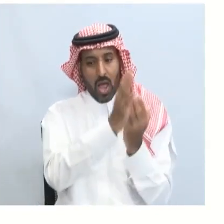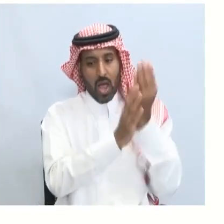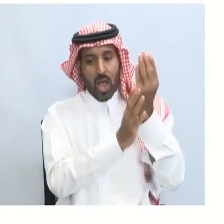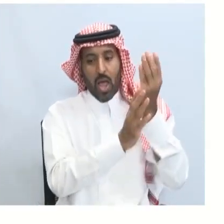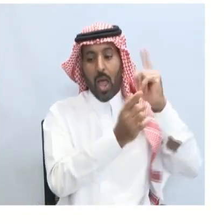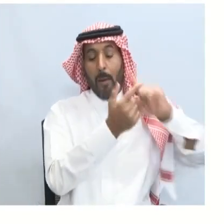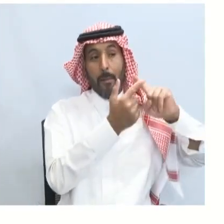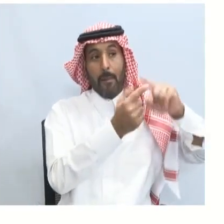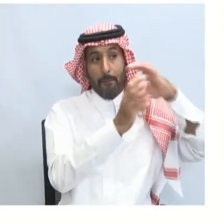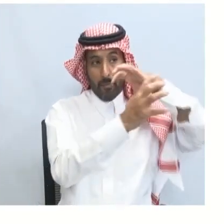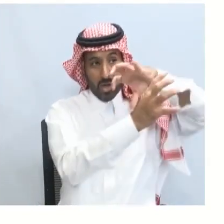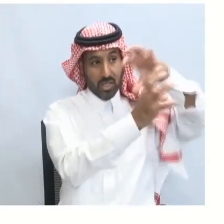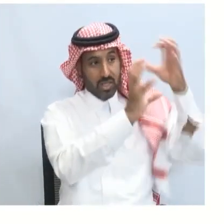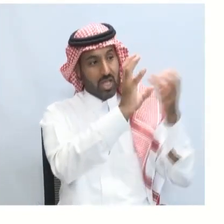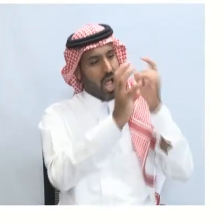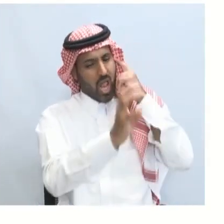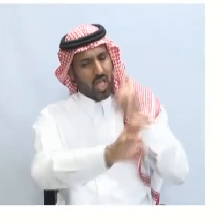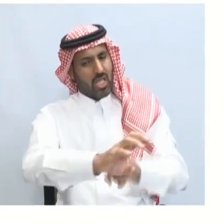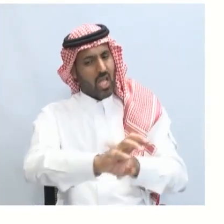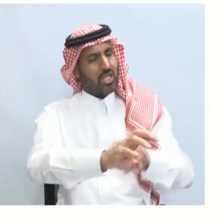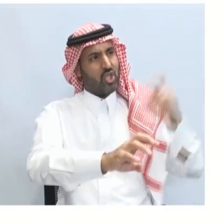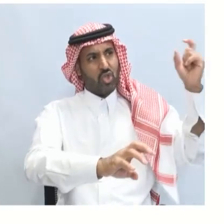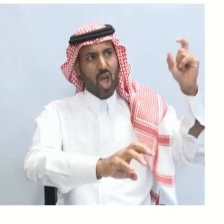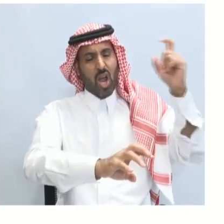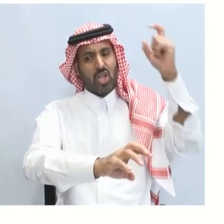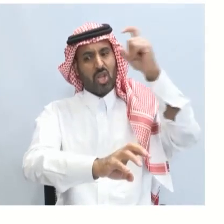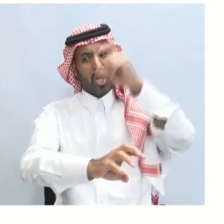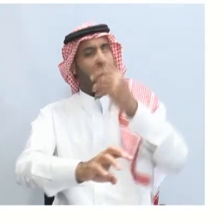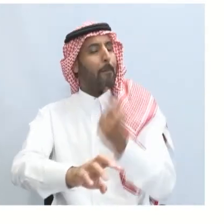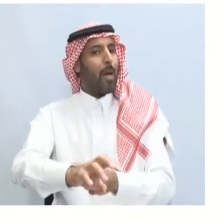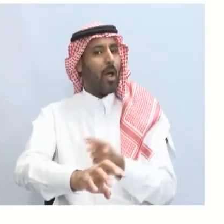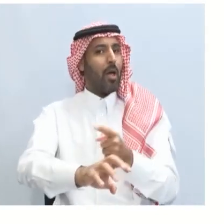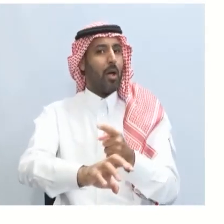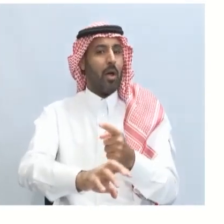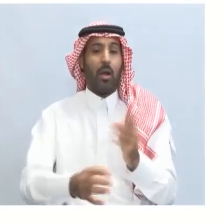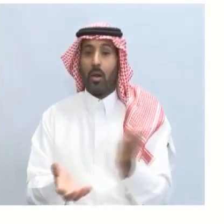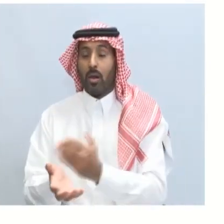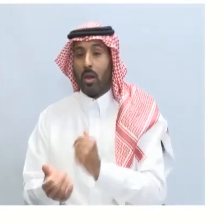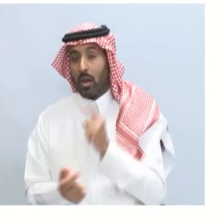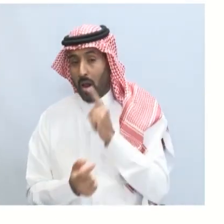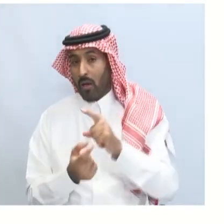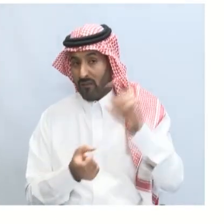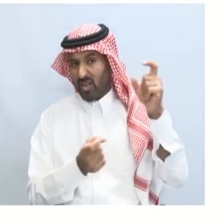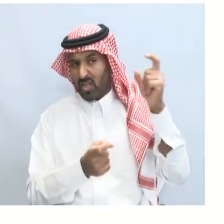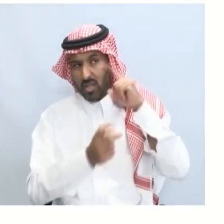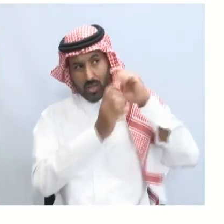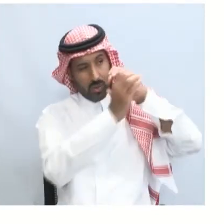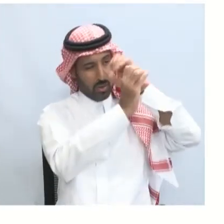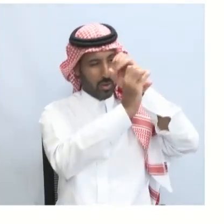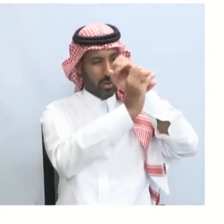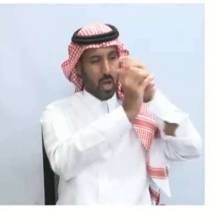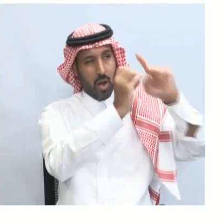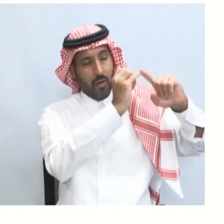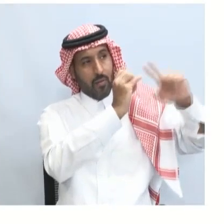كفلكي اللي يتحرى اهله الشهور القمريه وكذلك بالنسبه للفلكي التي يمارس